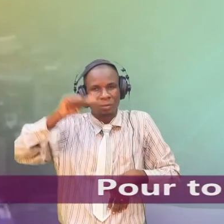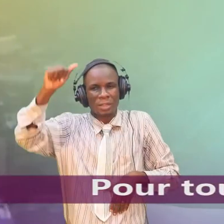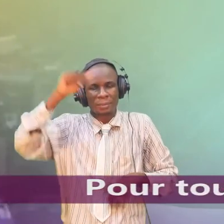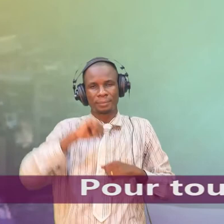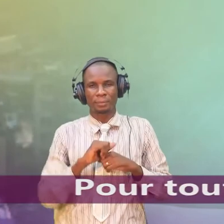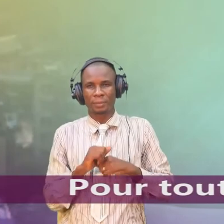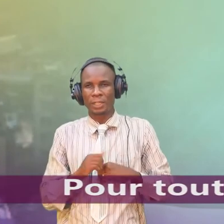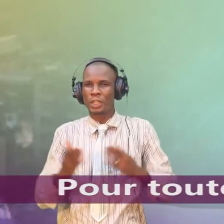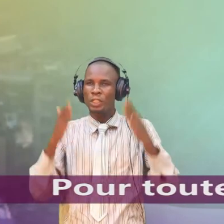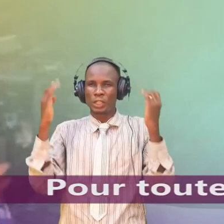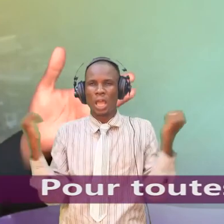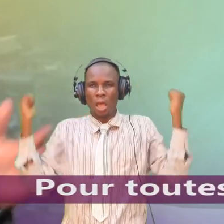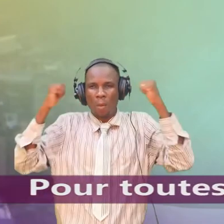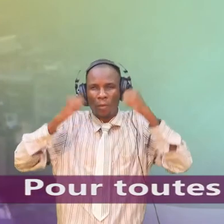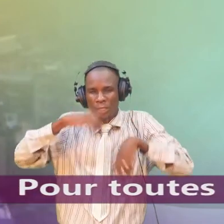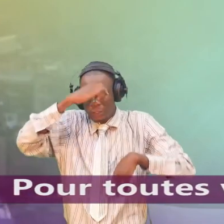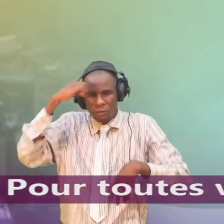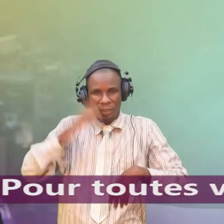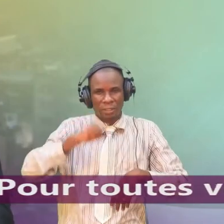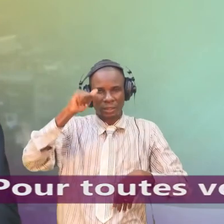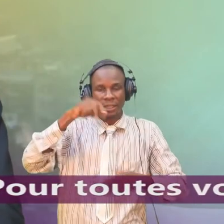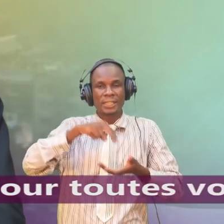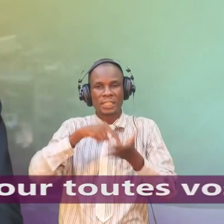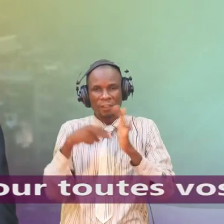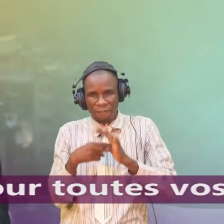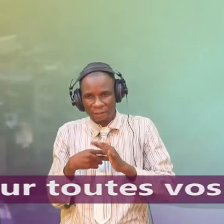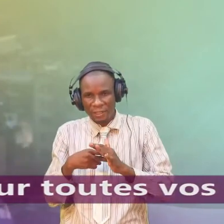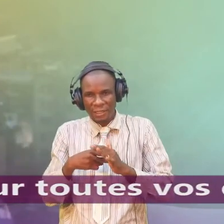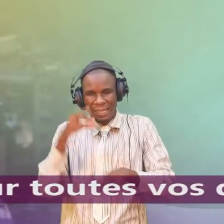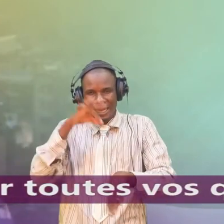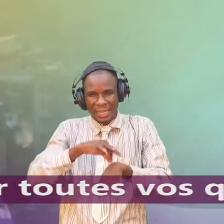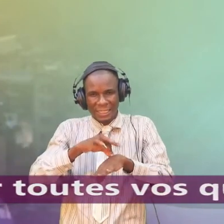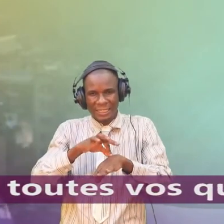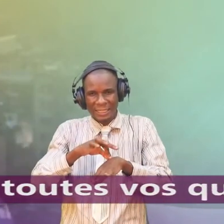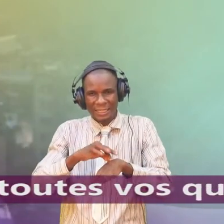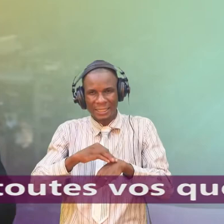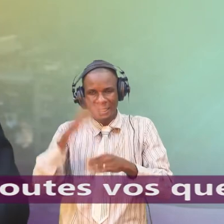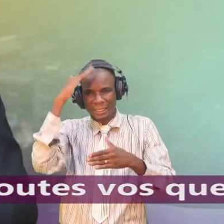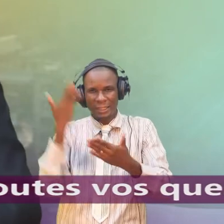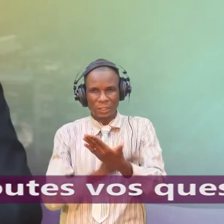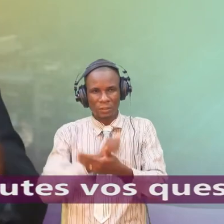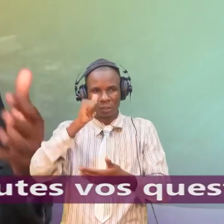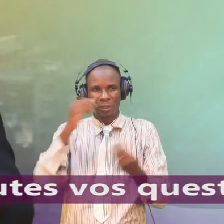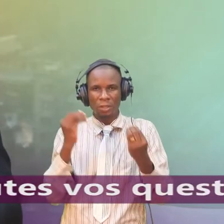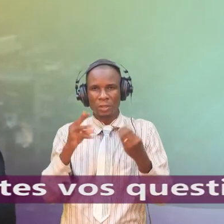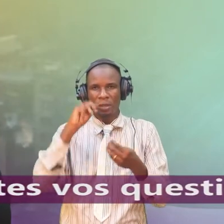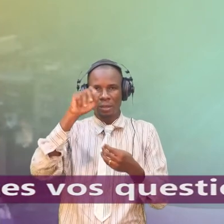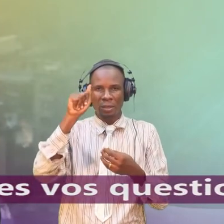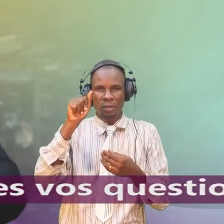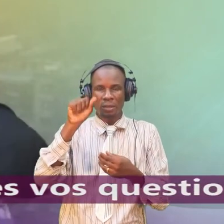asina hatia, asina ila. C'est pour cela que nous lisons aussi dans la première épître de Ndio maana tunasoma katika waraka wa kwanza wa